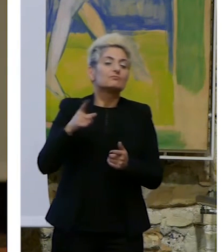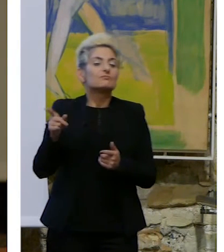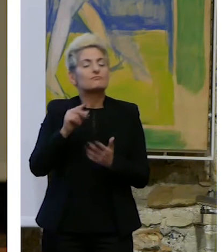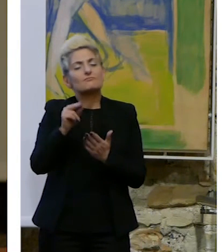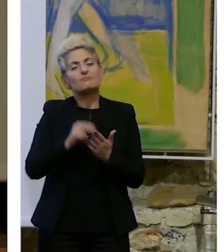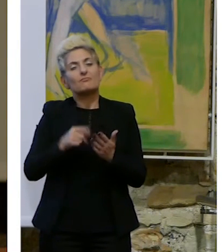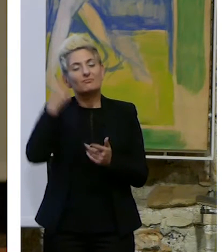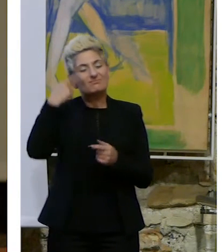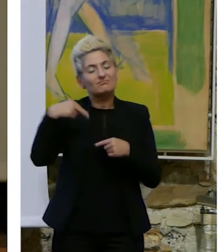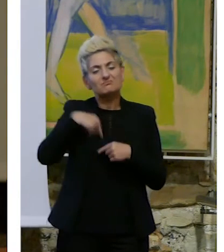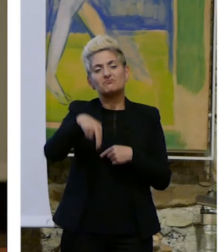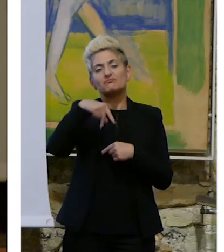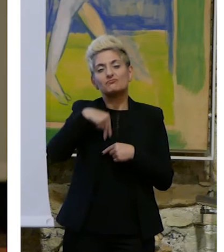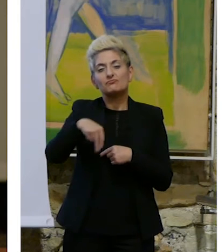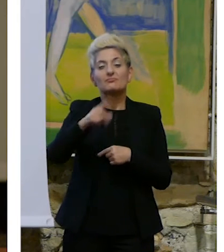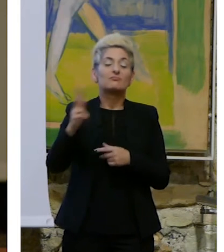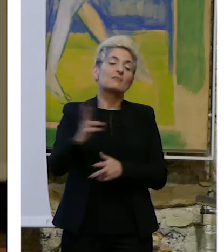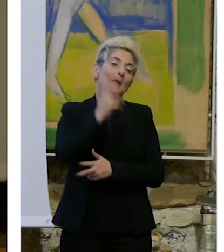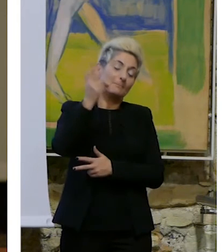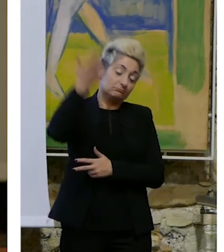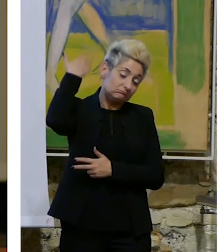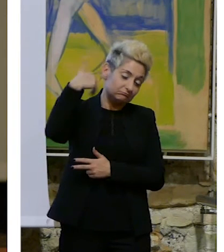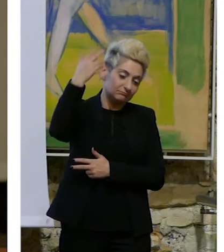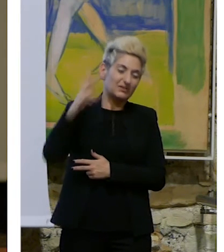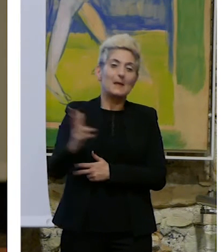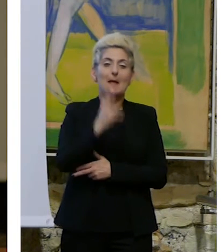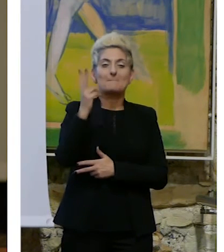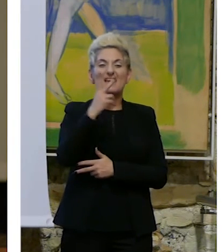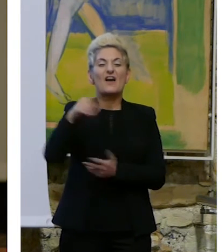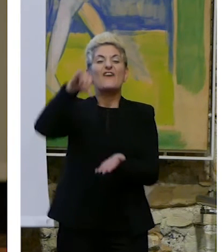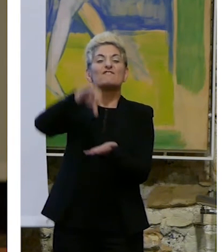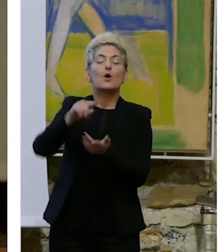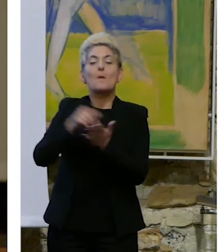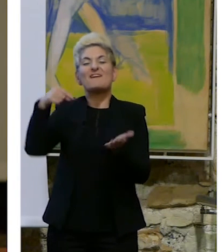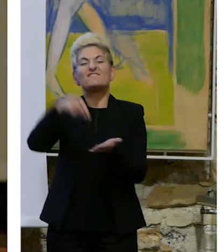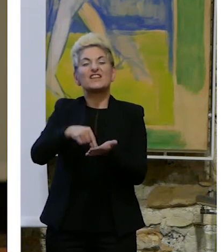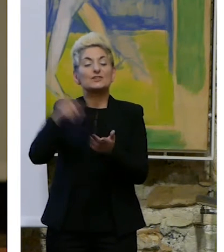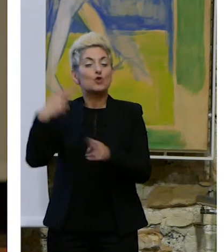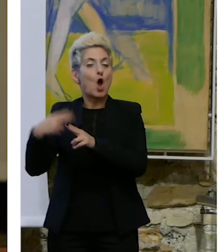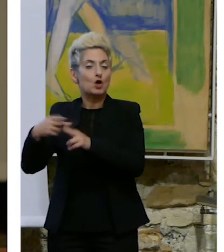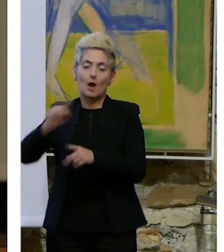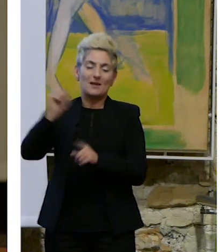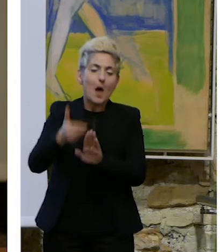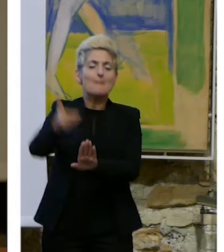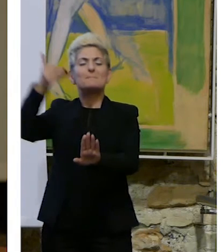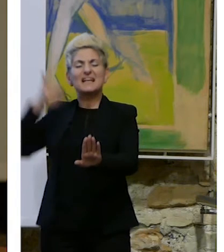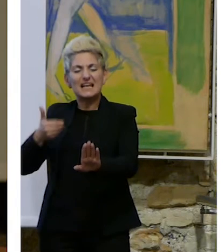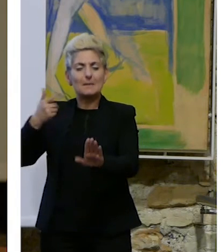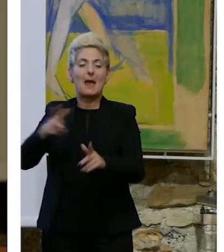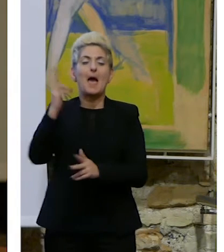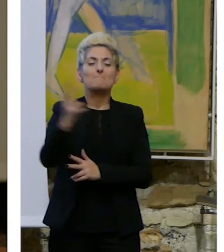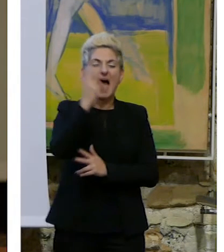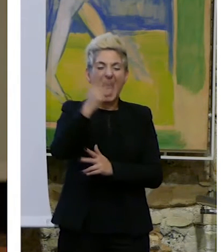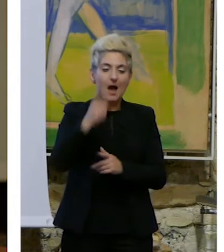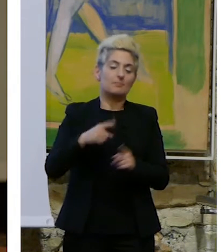di quelle pellegrinazioni costanti che faceva il papato, che allora non aveva sede fissa a Roma, perché succedevano un